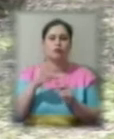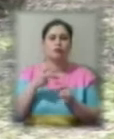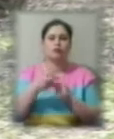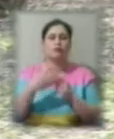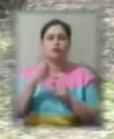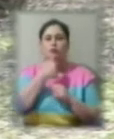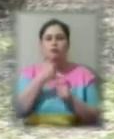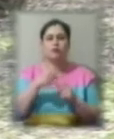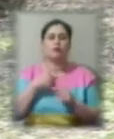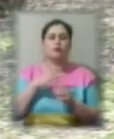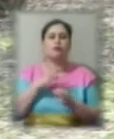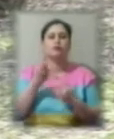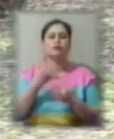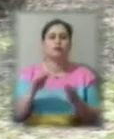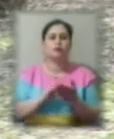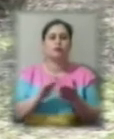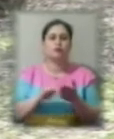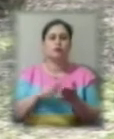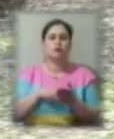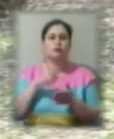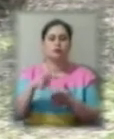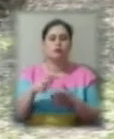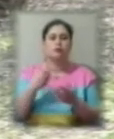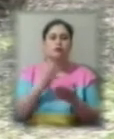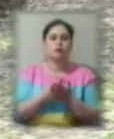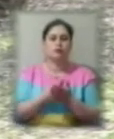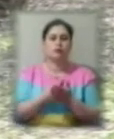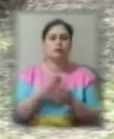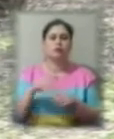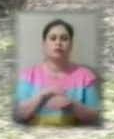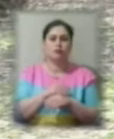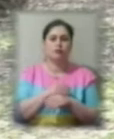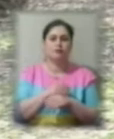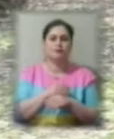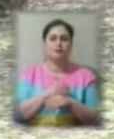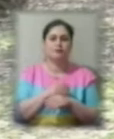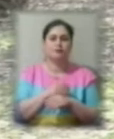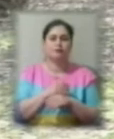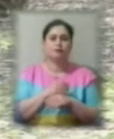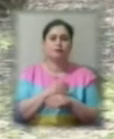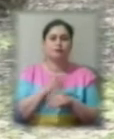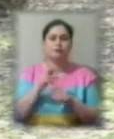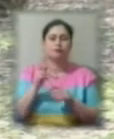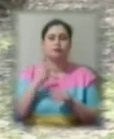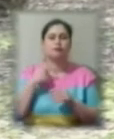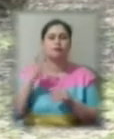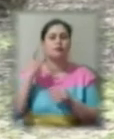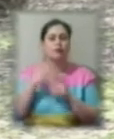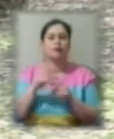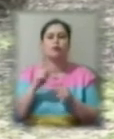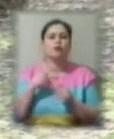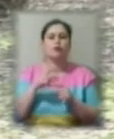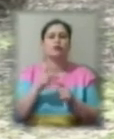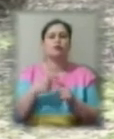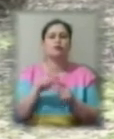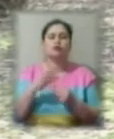було дозволено написати лист своїй дружині. Я спочатку не зрозумів, чому був наданий цей